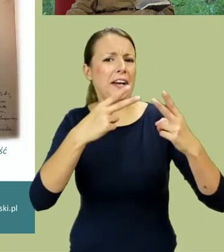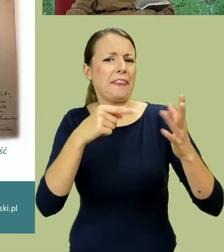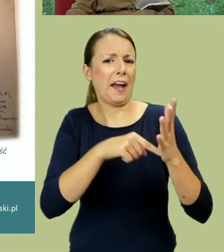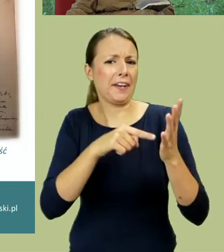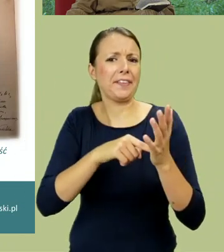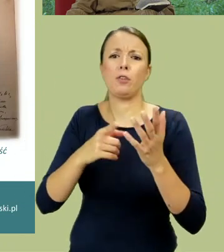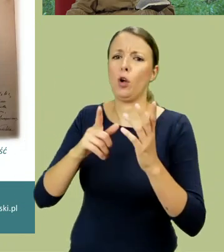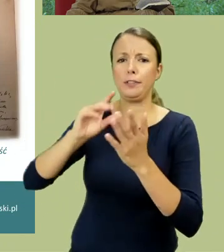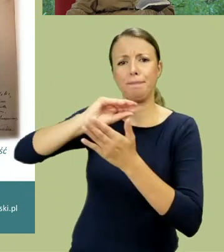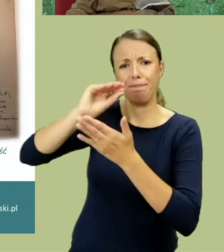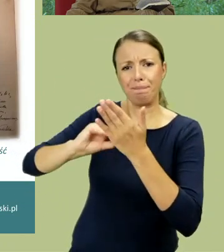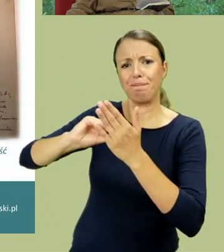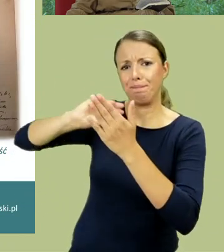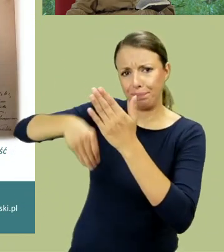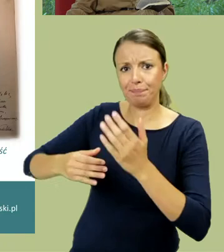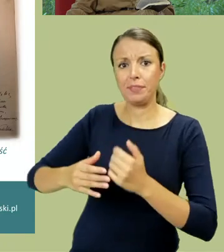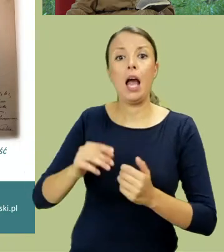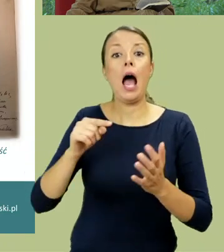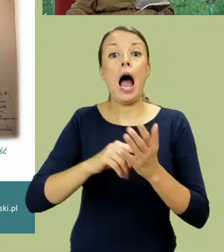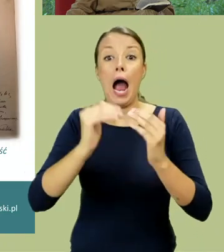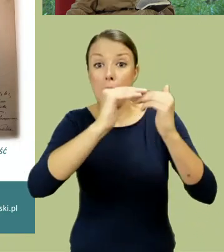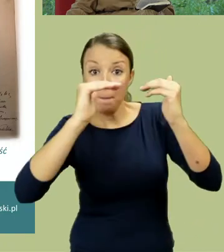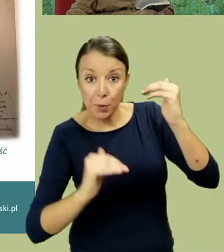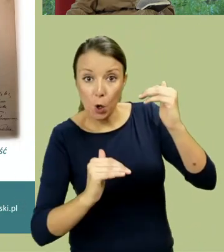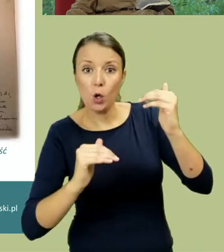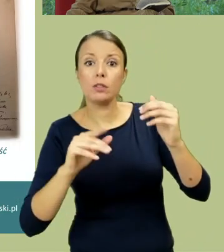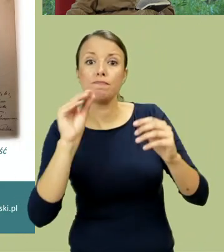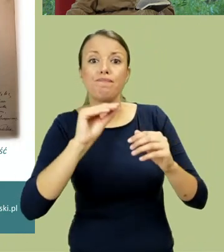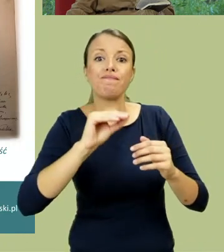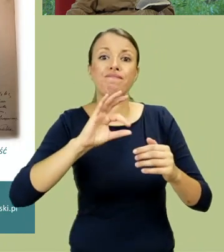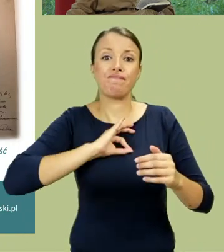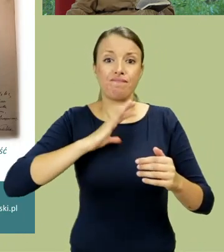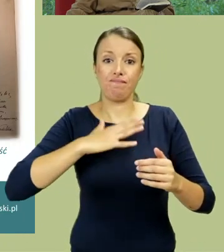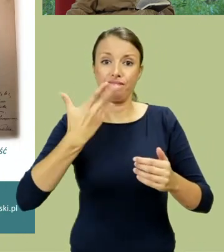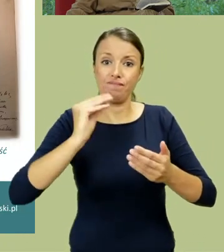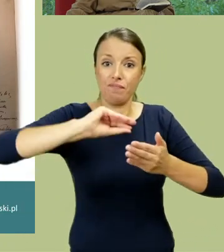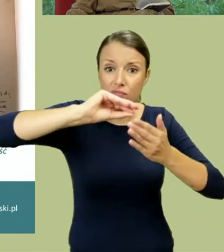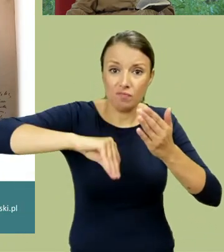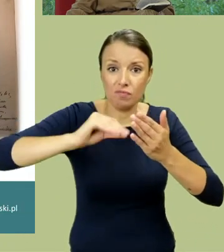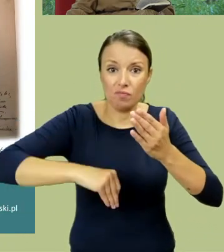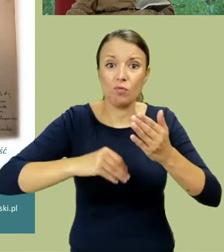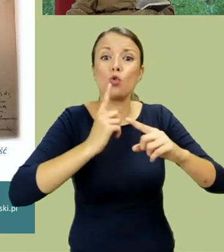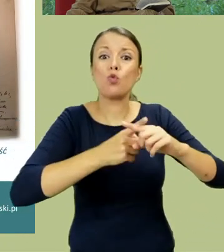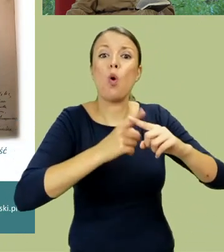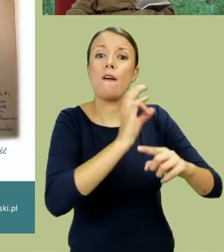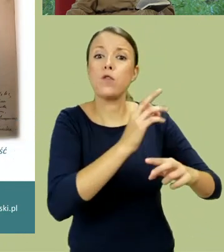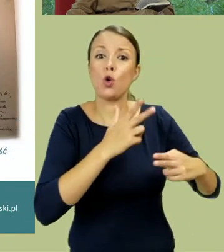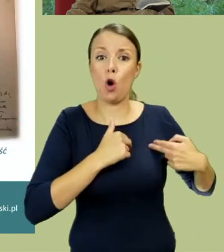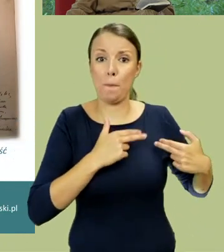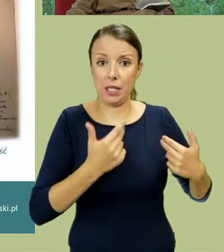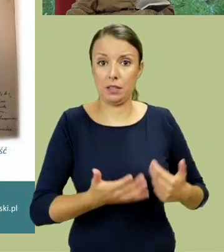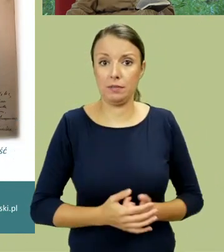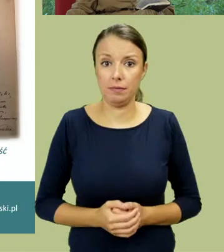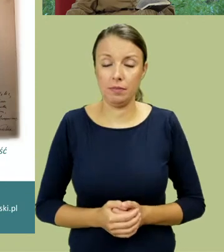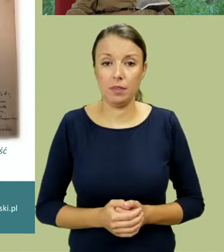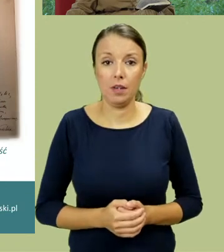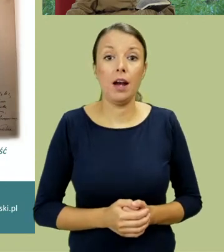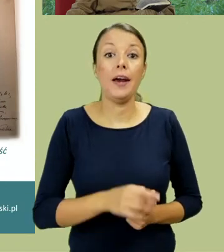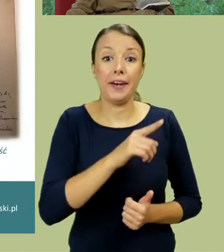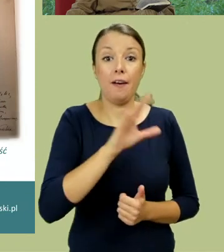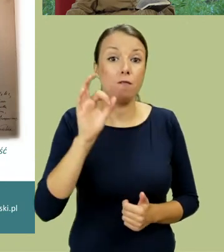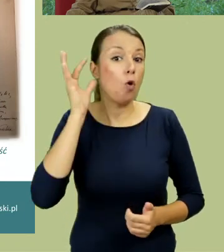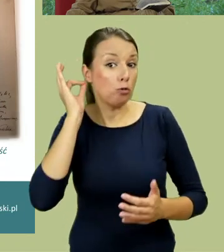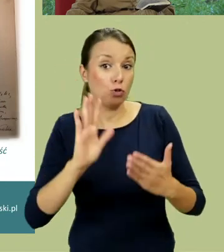spodem autografy członkiń tego komitetu. I oprócz Aleksandry Piłsudskiej